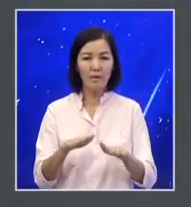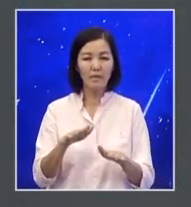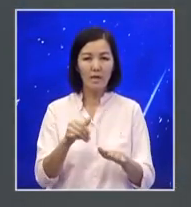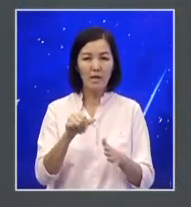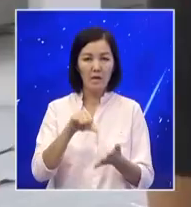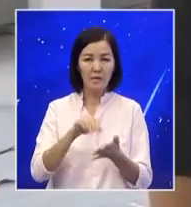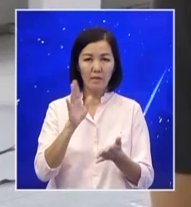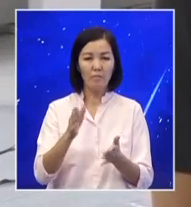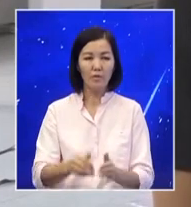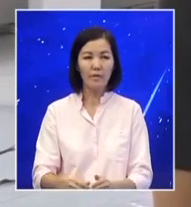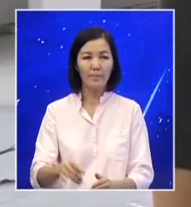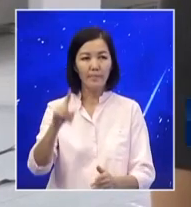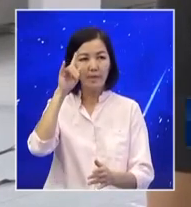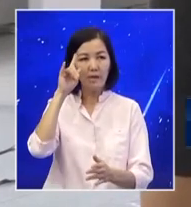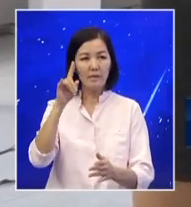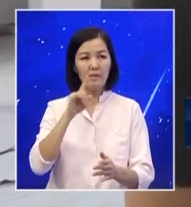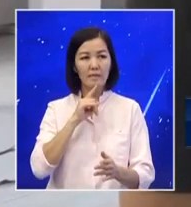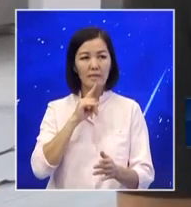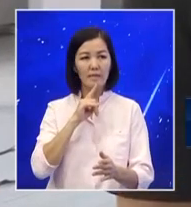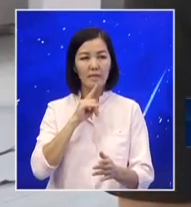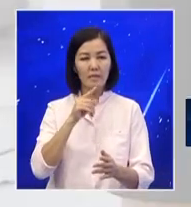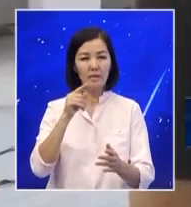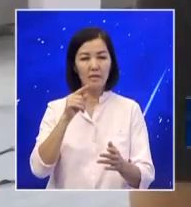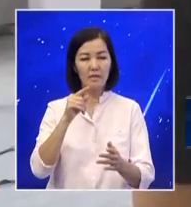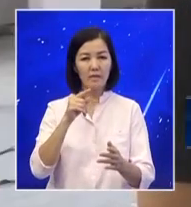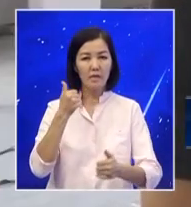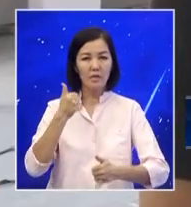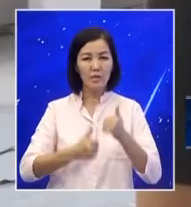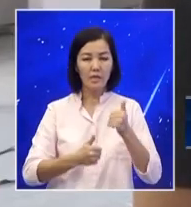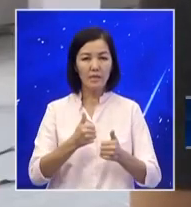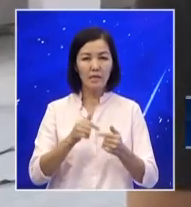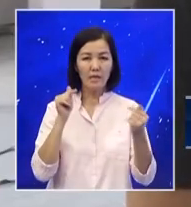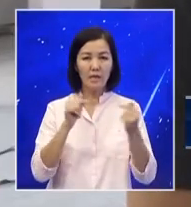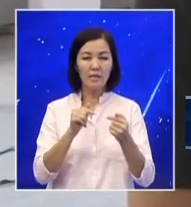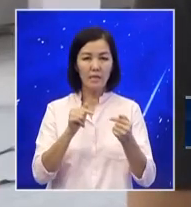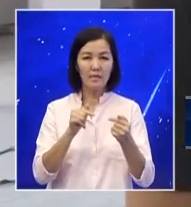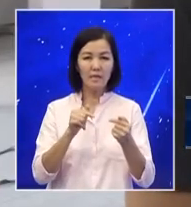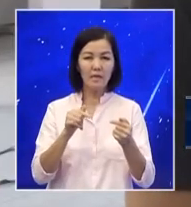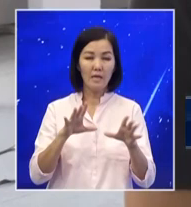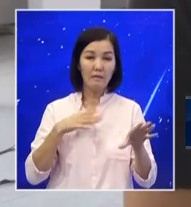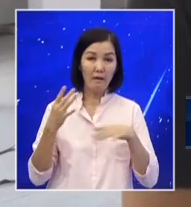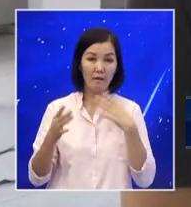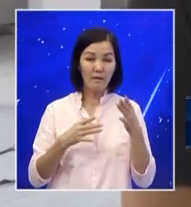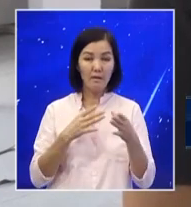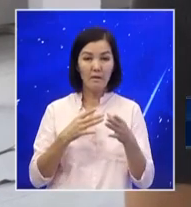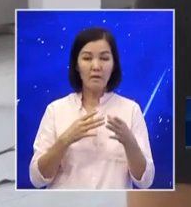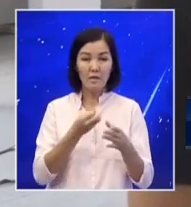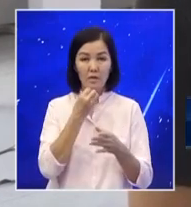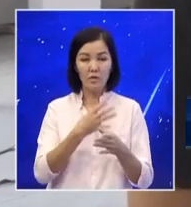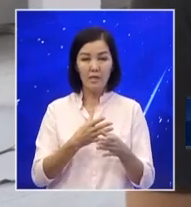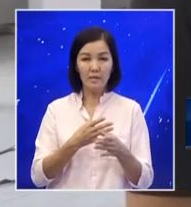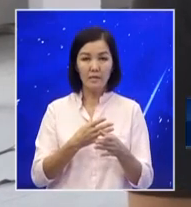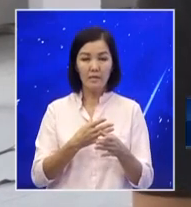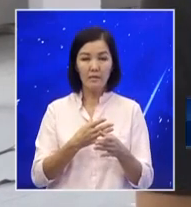айт. Қазақстан республикасында қарсыластарым таңын. Балаларға дайындық жақсы, ағайсы оған дайындап отыр, Түрлібек Серікбек